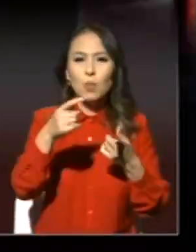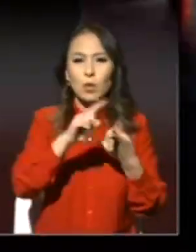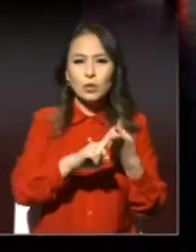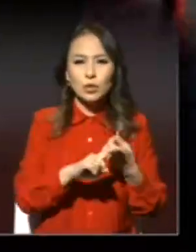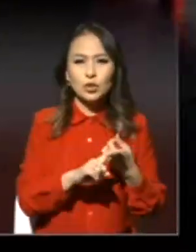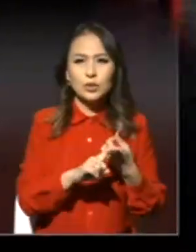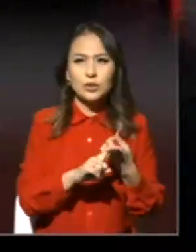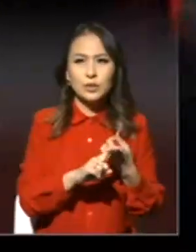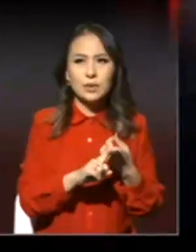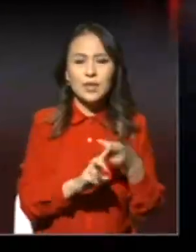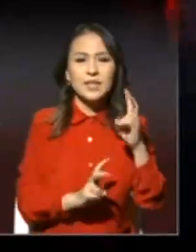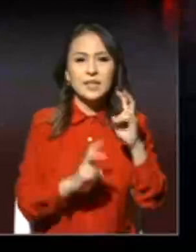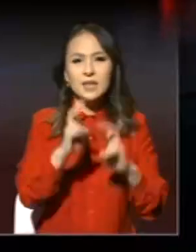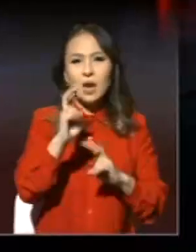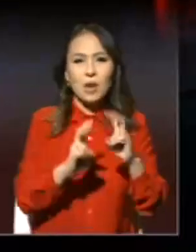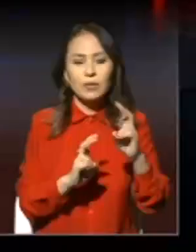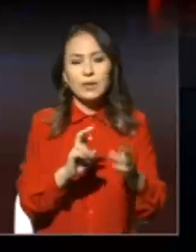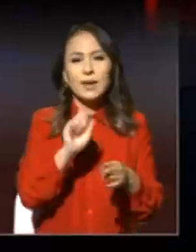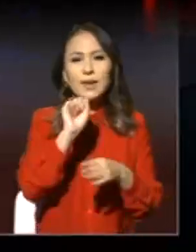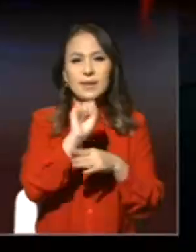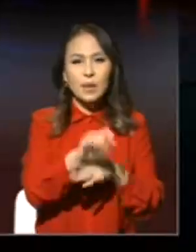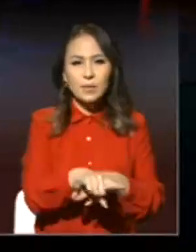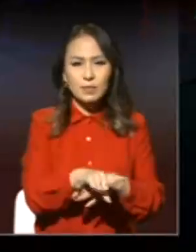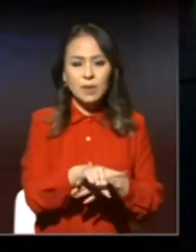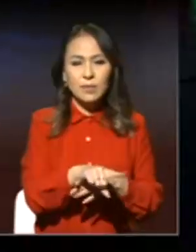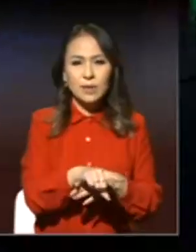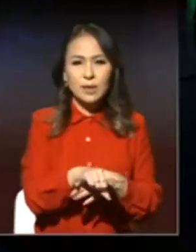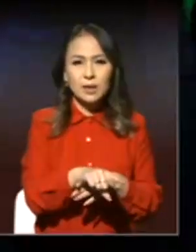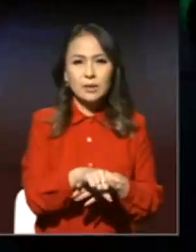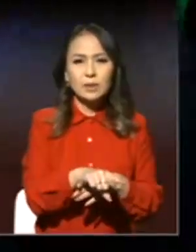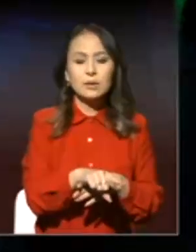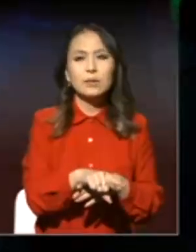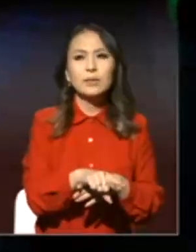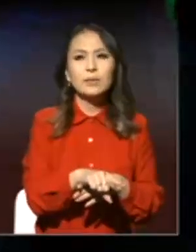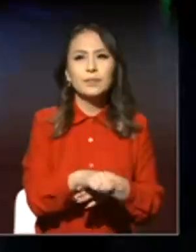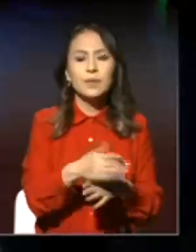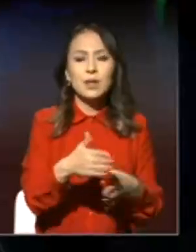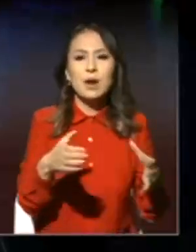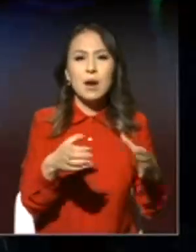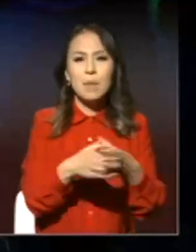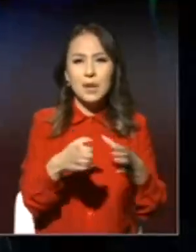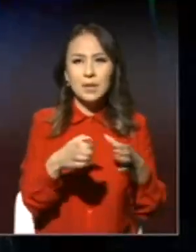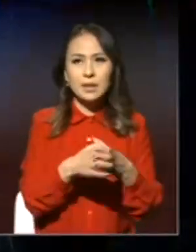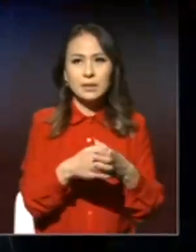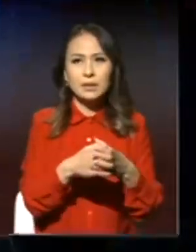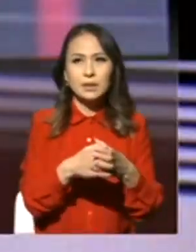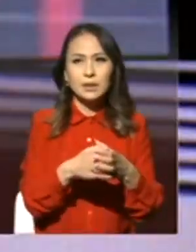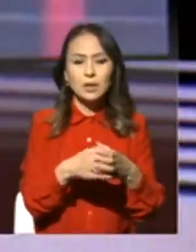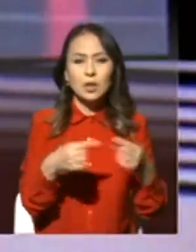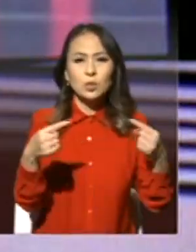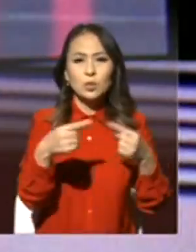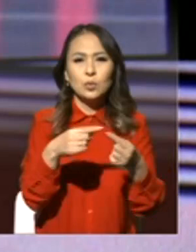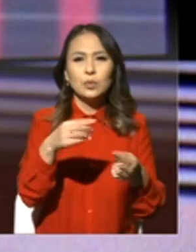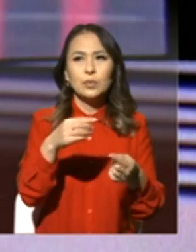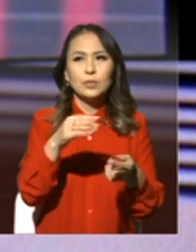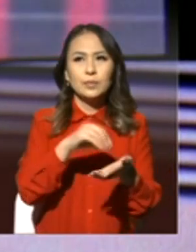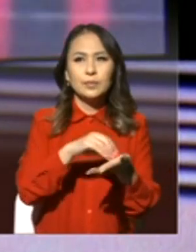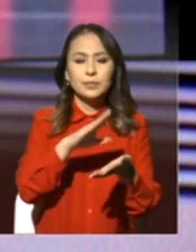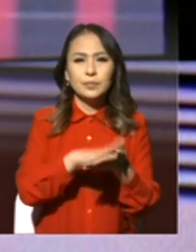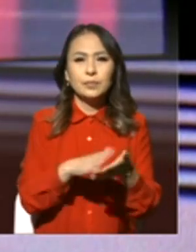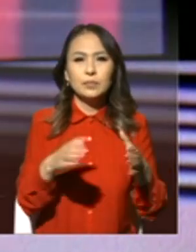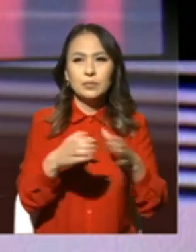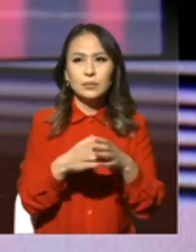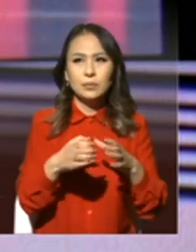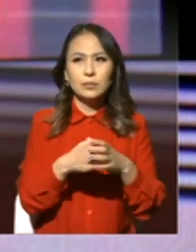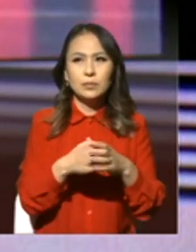ана зауыттарға тапсырма беріледі. Сосын сол жаңа компаниялар белгілі бір компаниялар, белгілі компаниялар